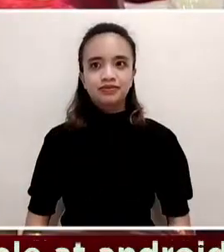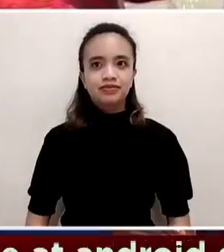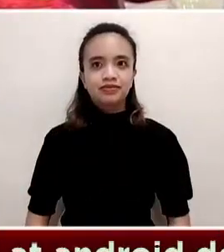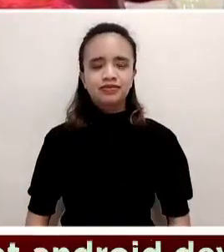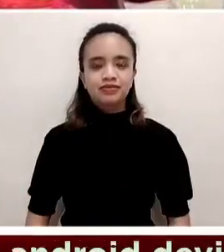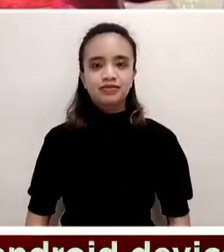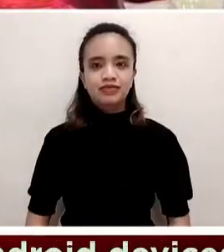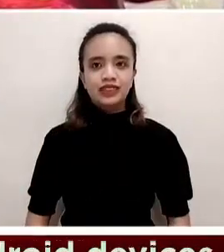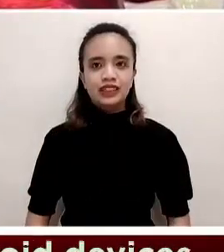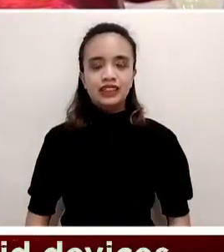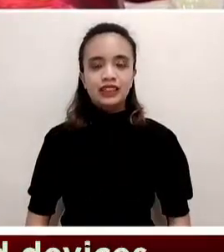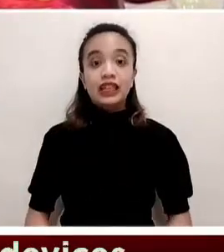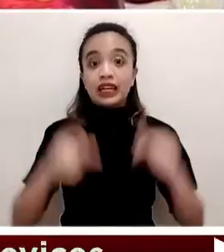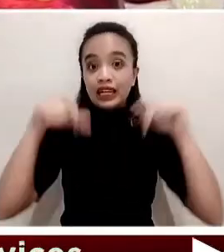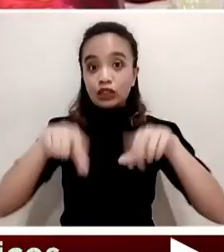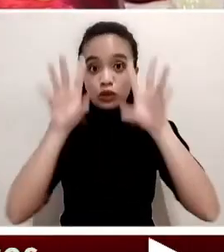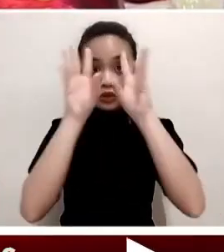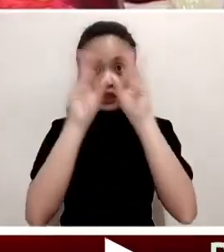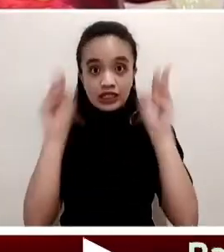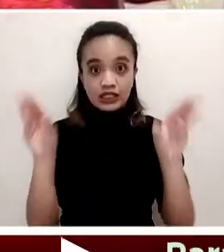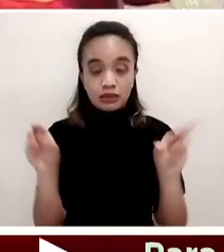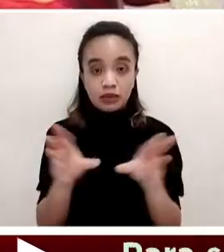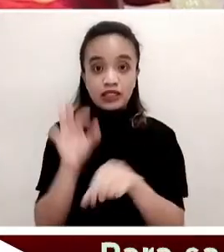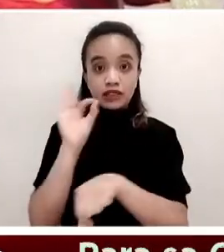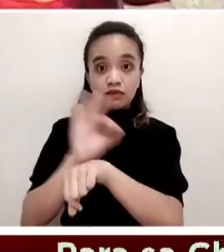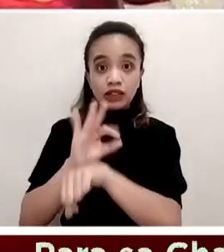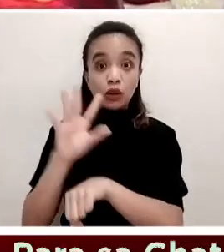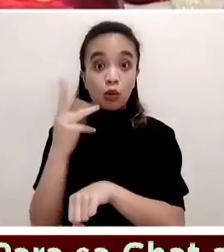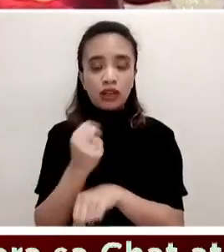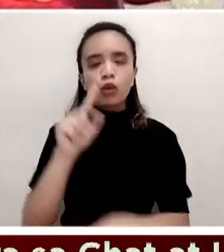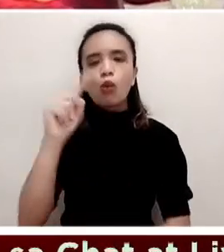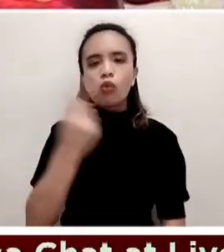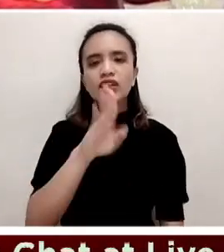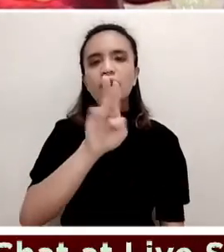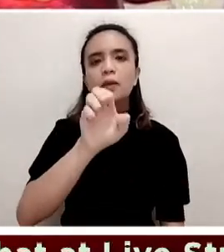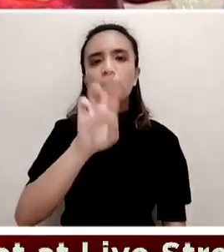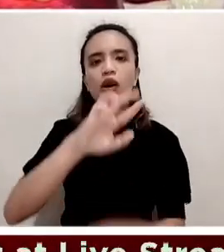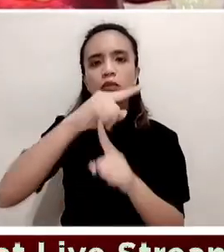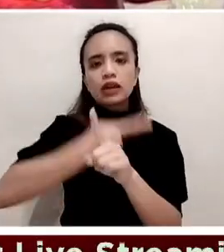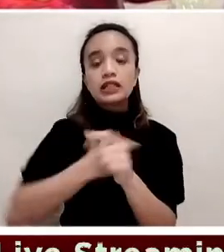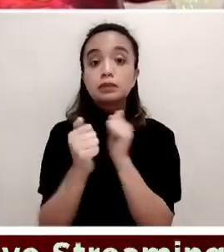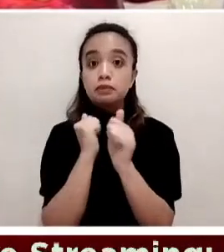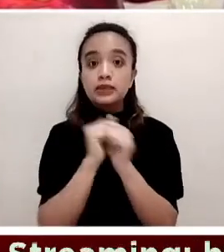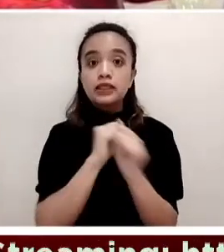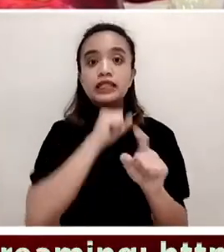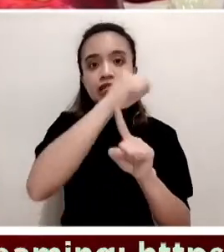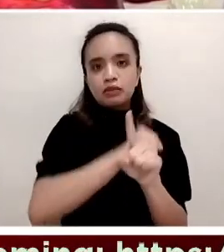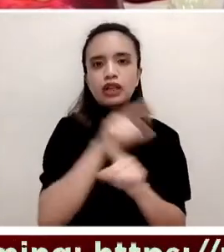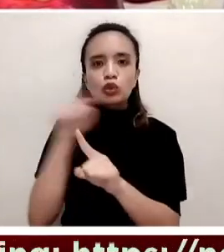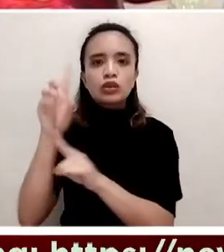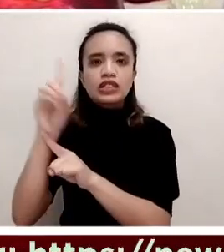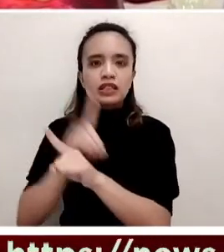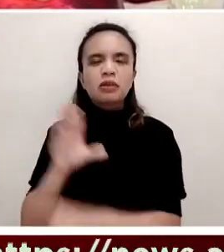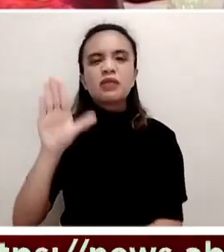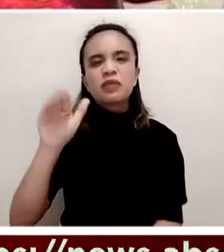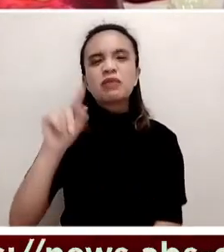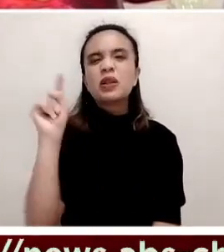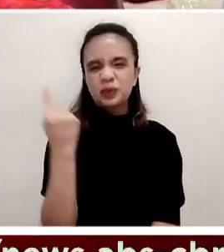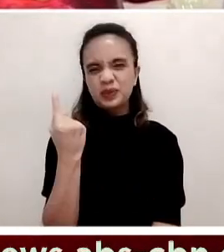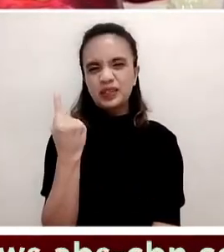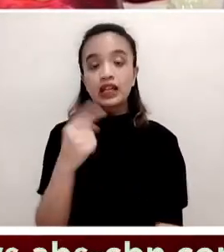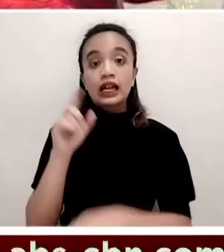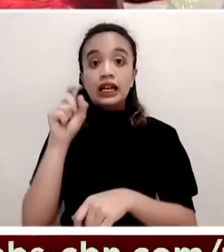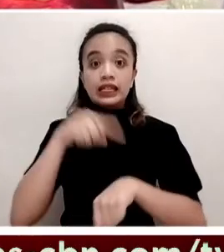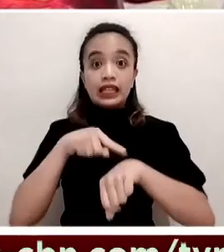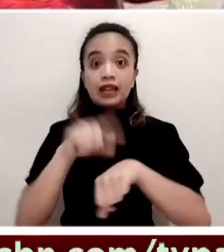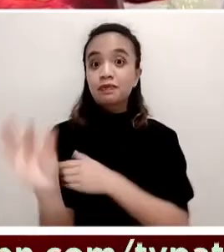Alvin, bukas nga itong Christmas Factory tuwing Burr Months lamang ha, o mula September hanggang December 15 lang. Mula alas 9 ng